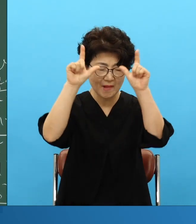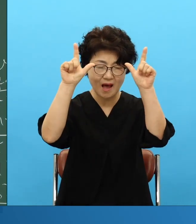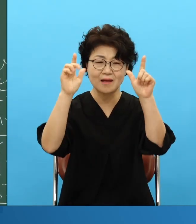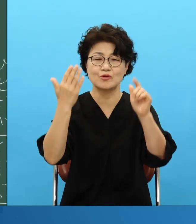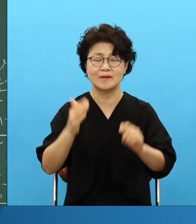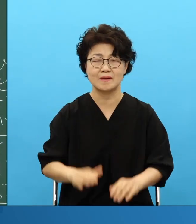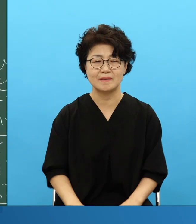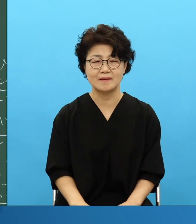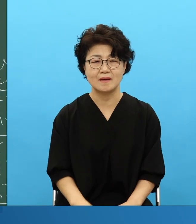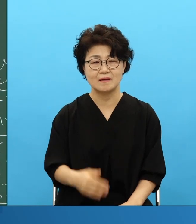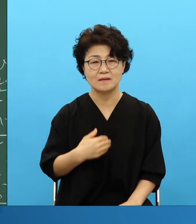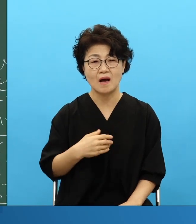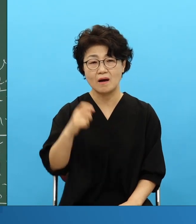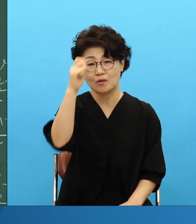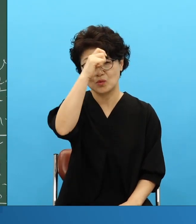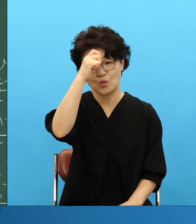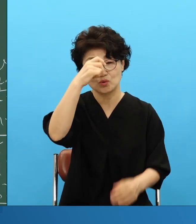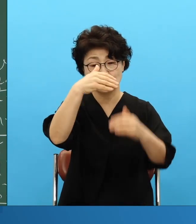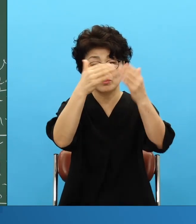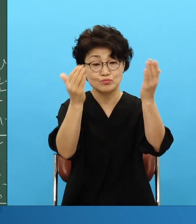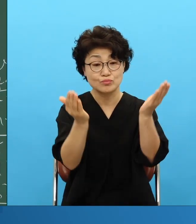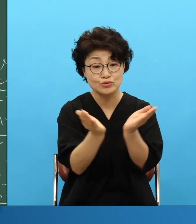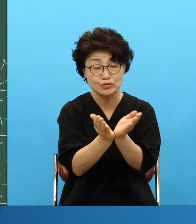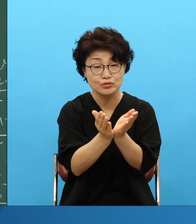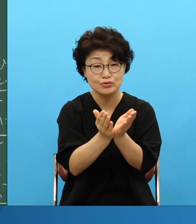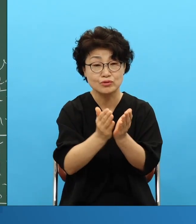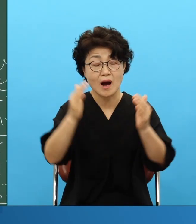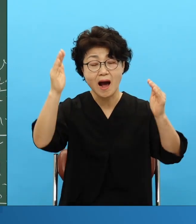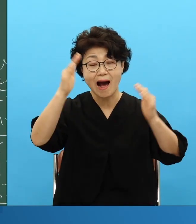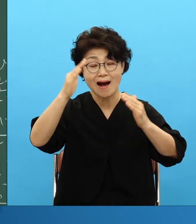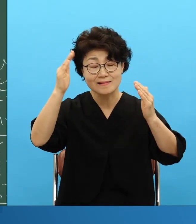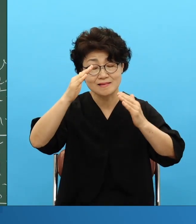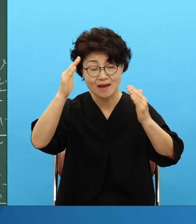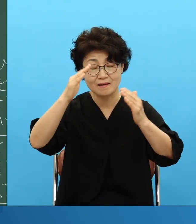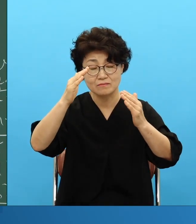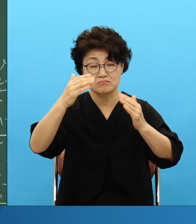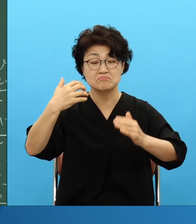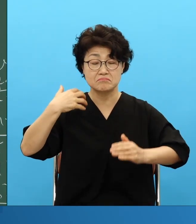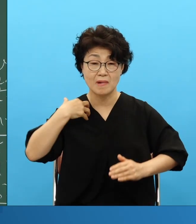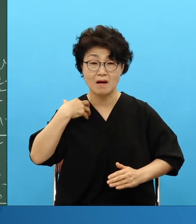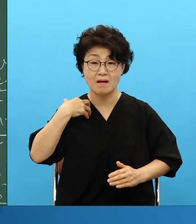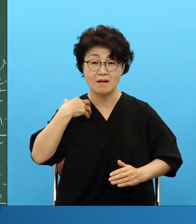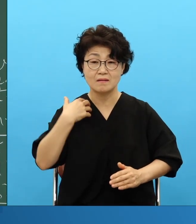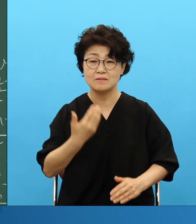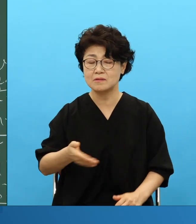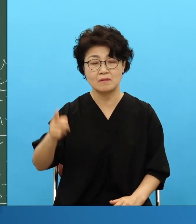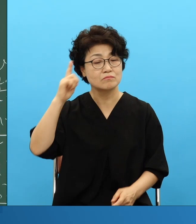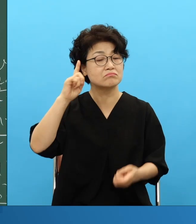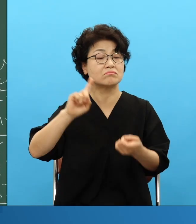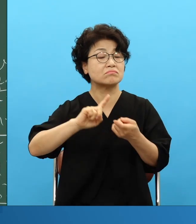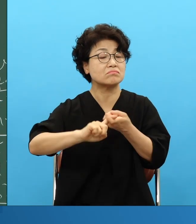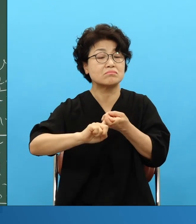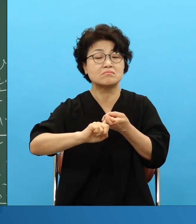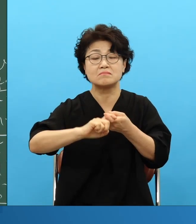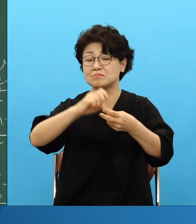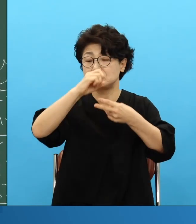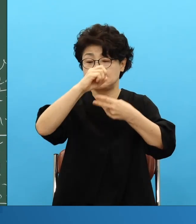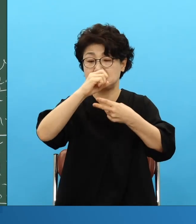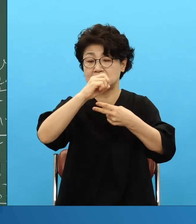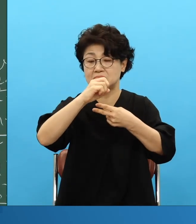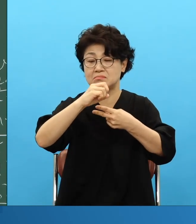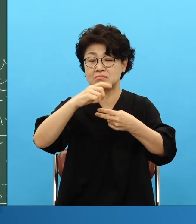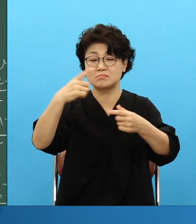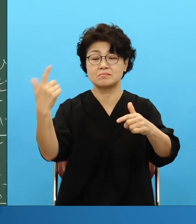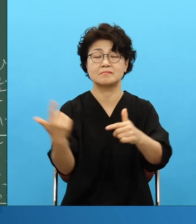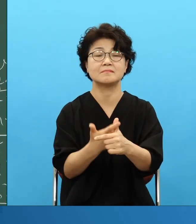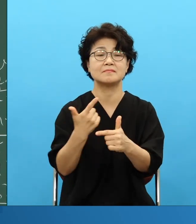내가 고등부를 맡았는데 고등부 아이들 어떻게 되는 거 아무 관심도 없이 그러면 되겠어요? I'm in charge of the high school, Sunday school. If I have